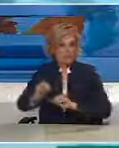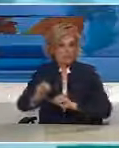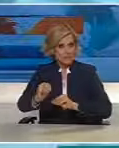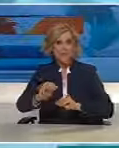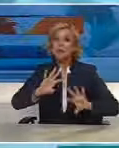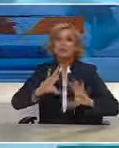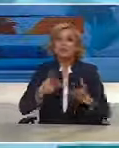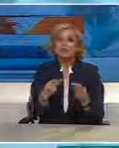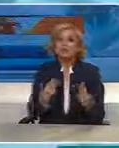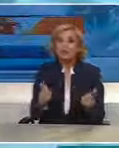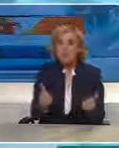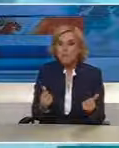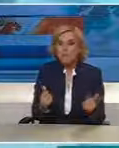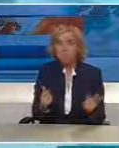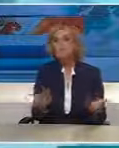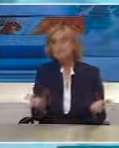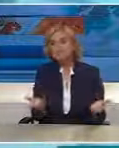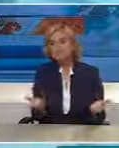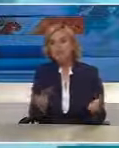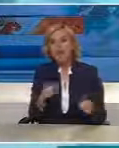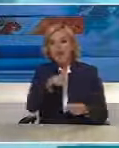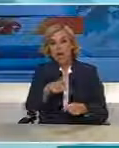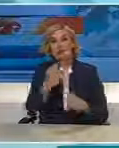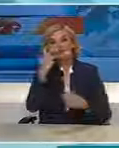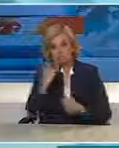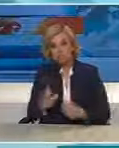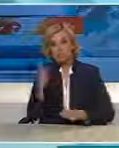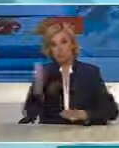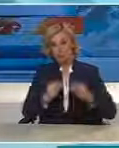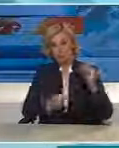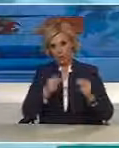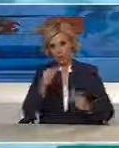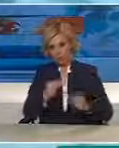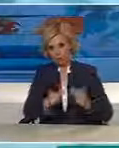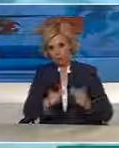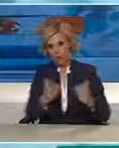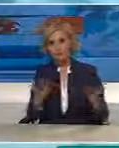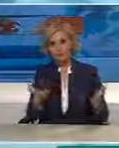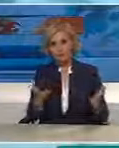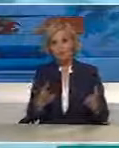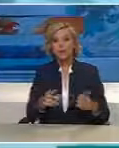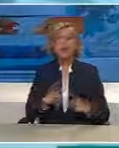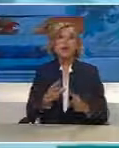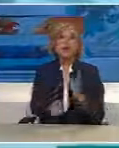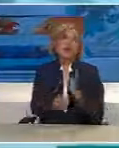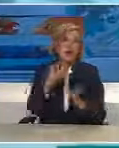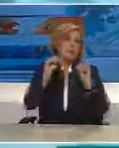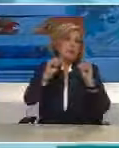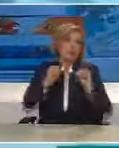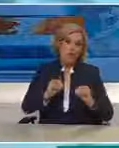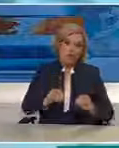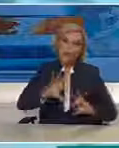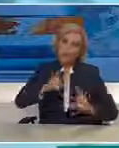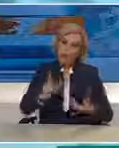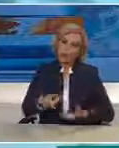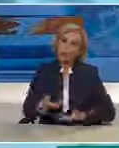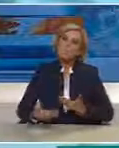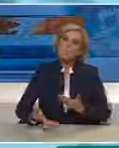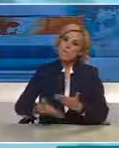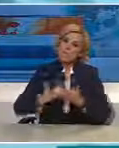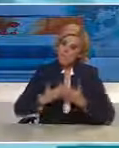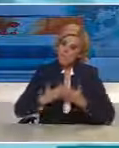δεδομένα και αντιλαμβάνεστε ότι η αυτή κατάσταση είναι μια δυναμική κατάσταση στην οποία κάθε νέο δεδομένο μας βοηθάει να πάρουμε